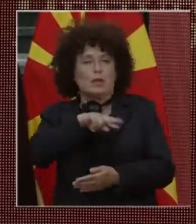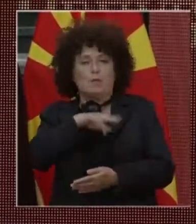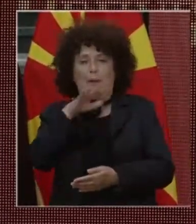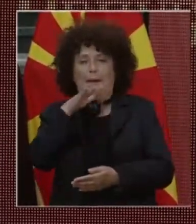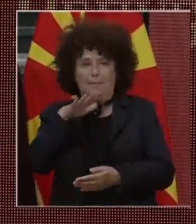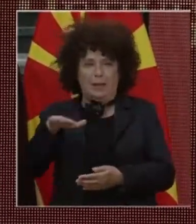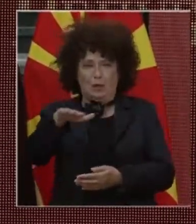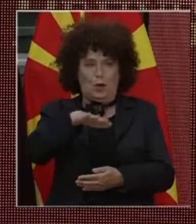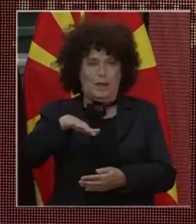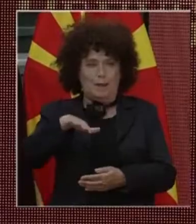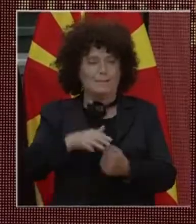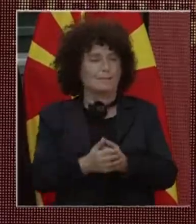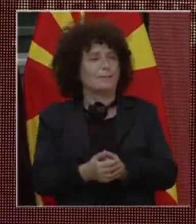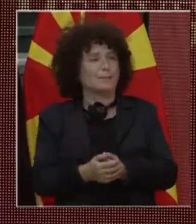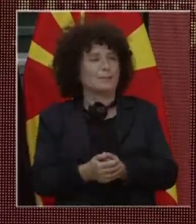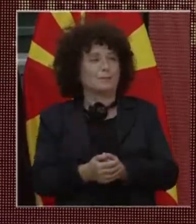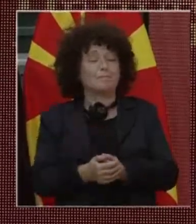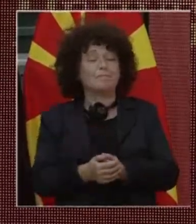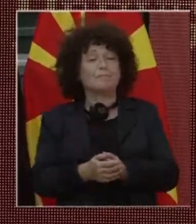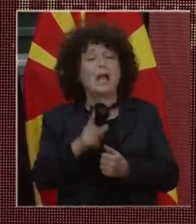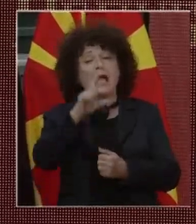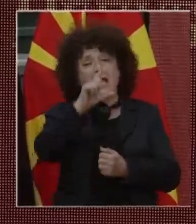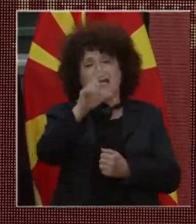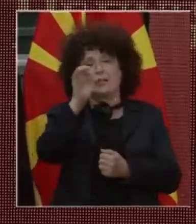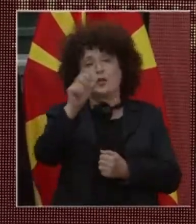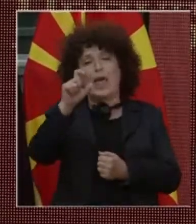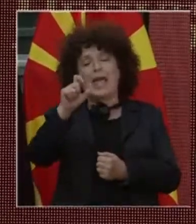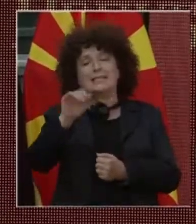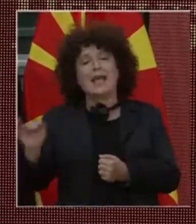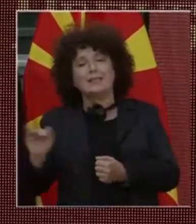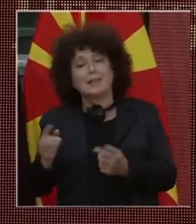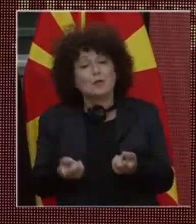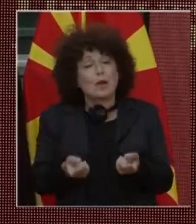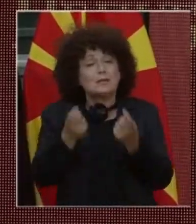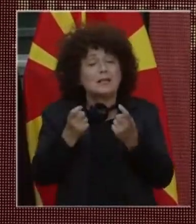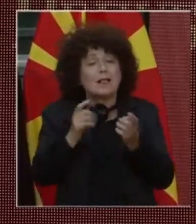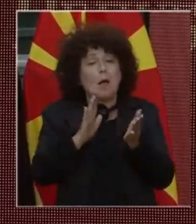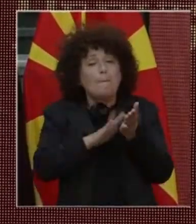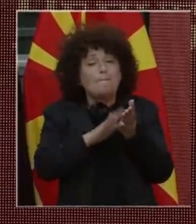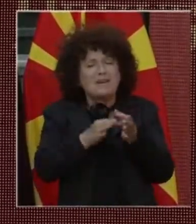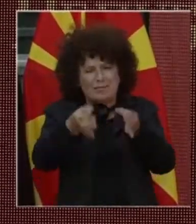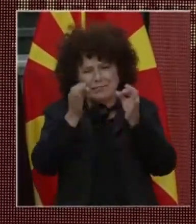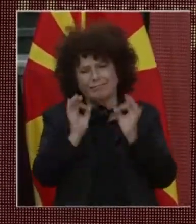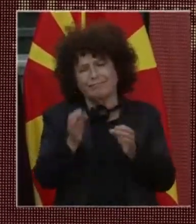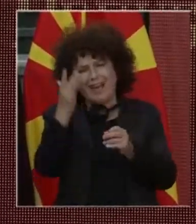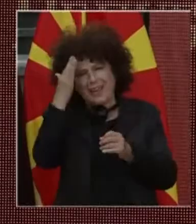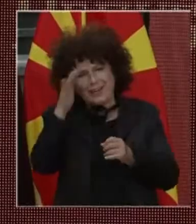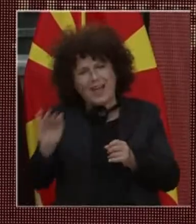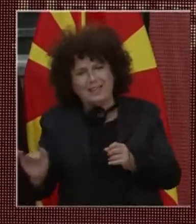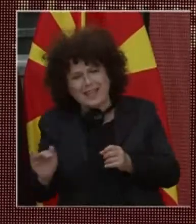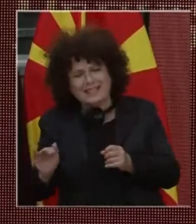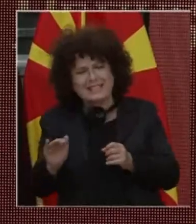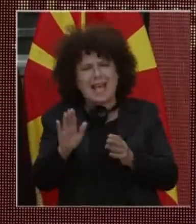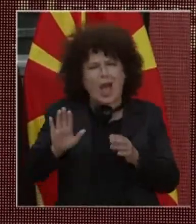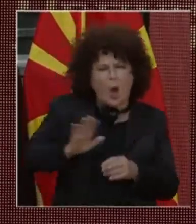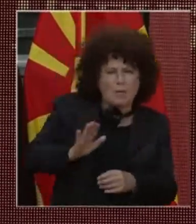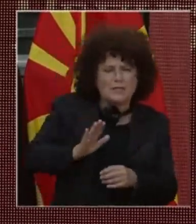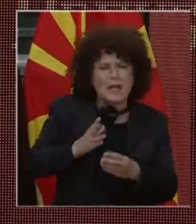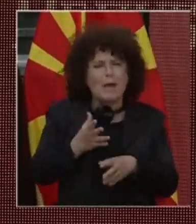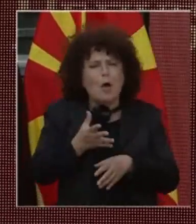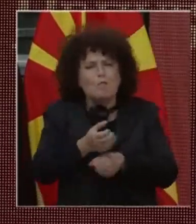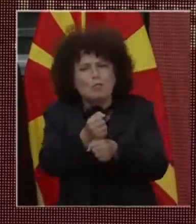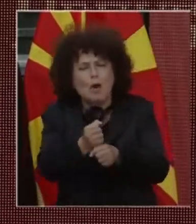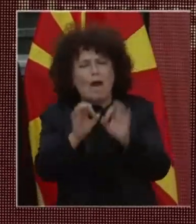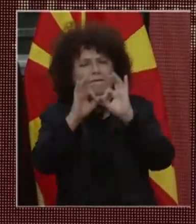Северна Македонија. СОС Детско село е пример за грижа за децата во ризик и нивна поддршка, преку